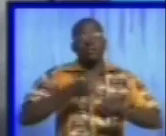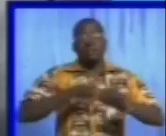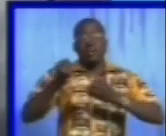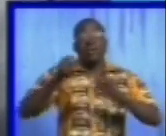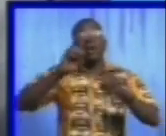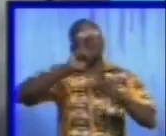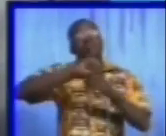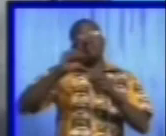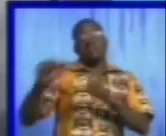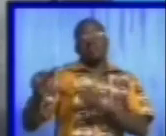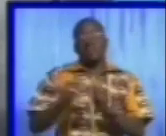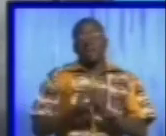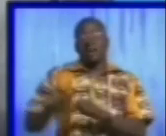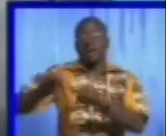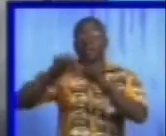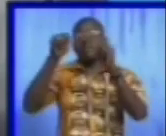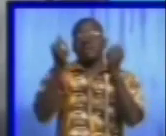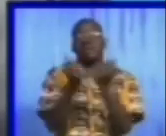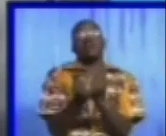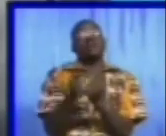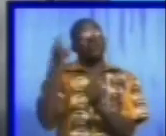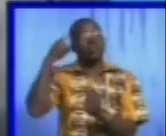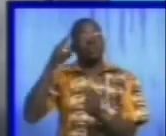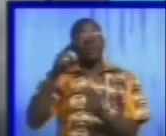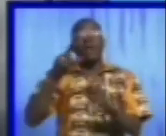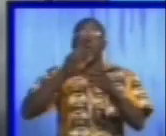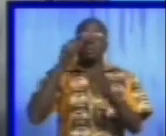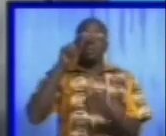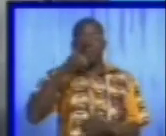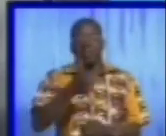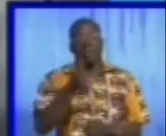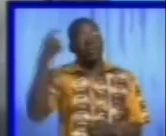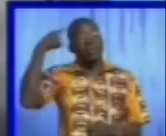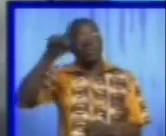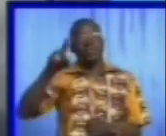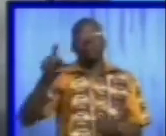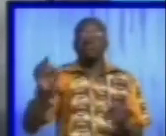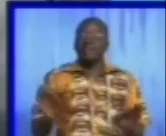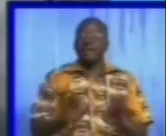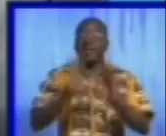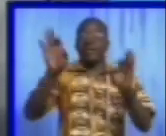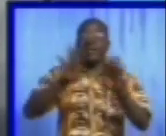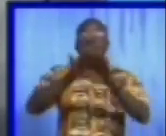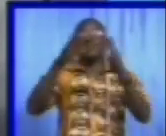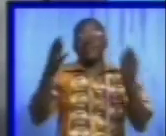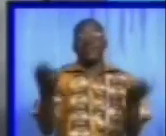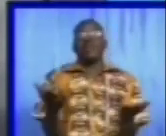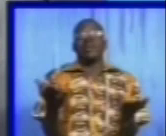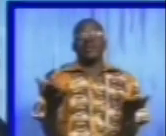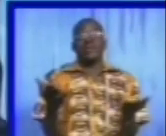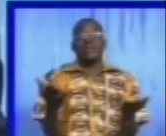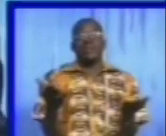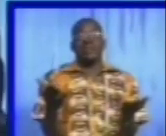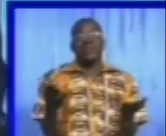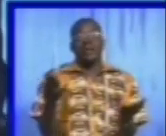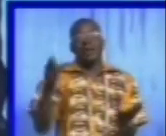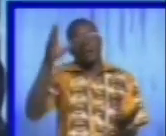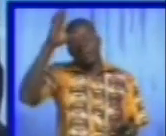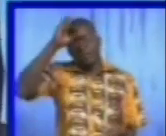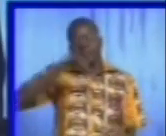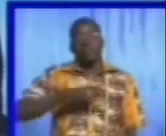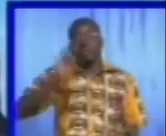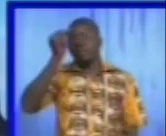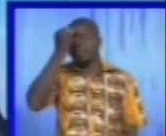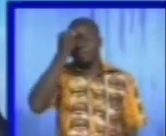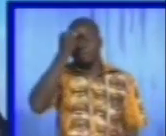retraités de notre pays. La liste va être communiquée demain à l'occasion de la cérémonie de lancement. Alors, Monsieur le ministre,